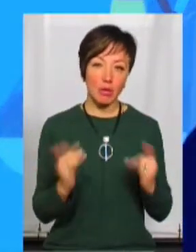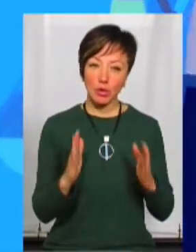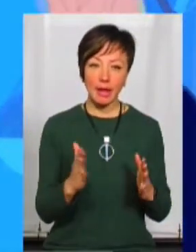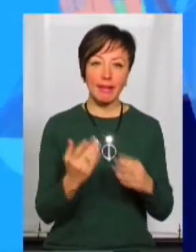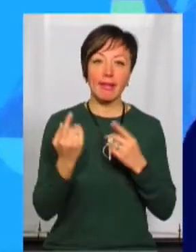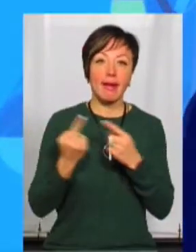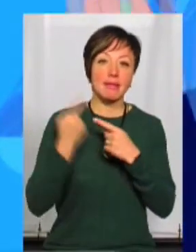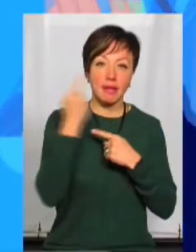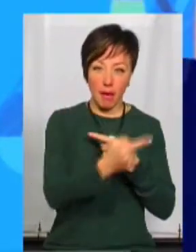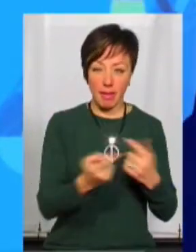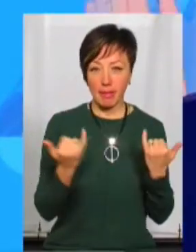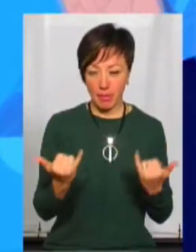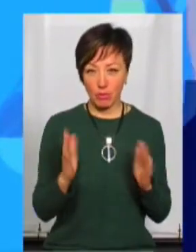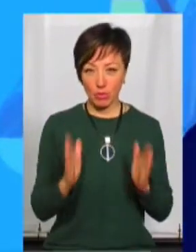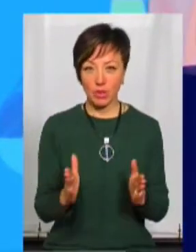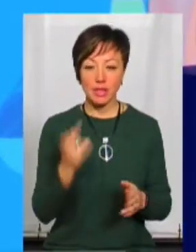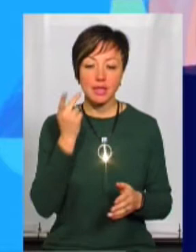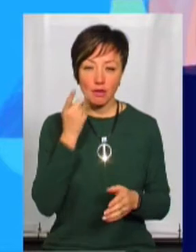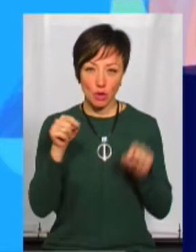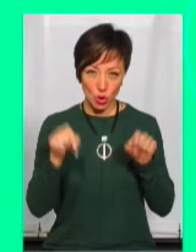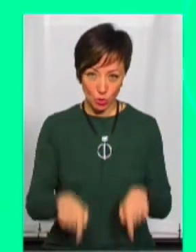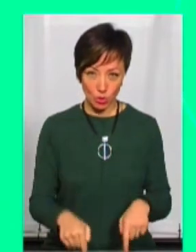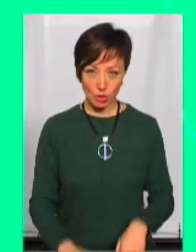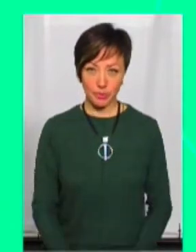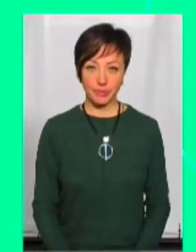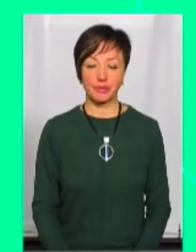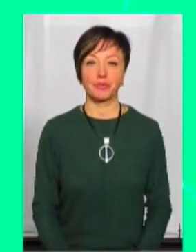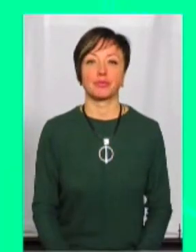десь там. Тепер він буде завжди тут.